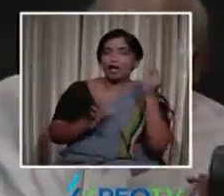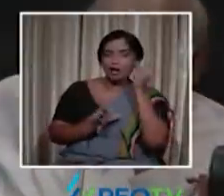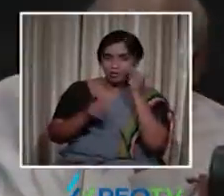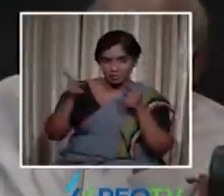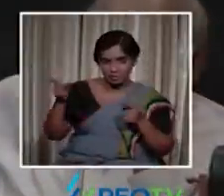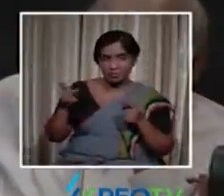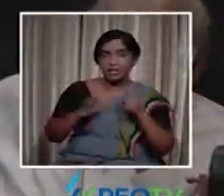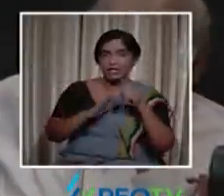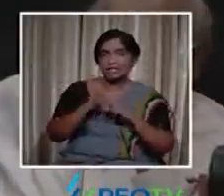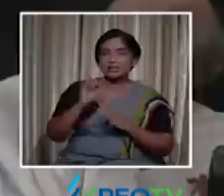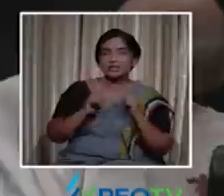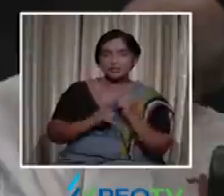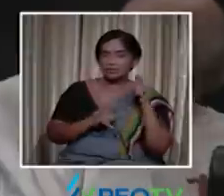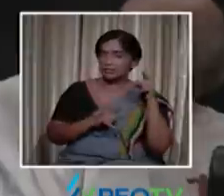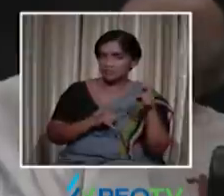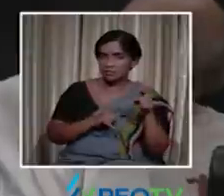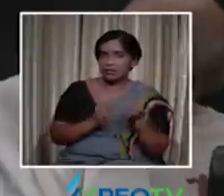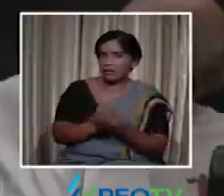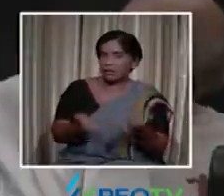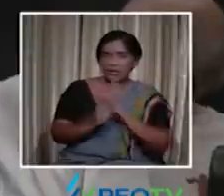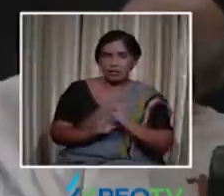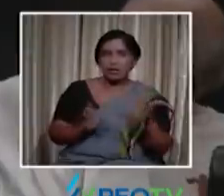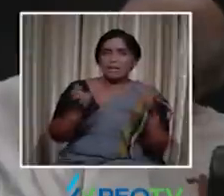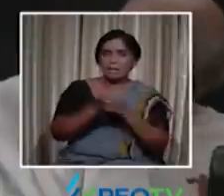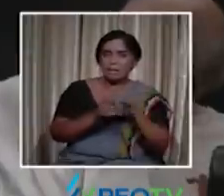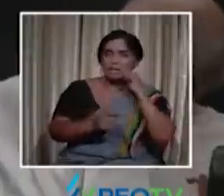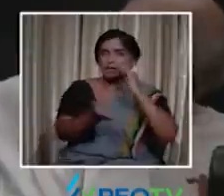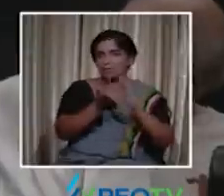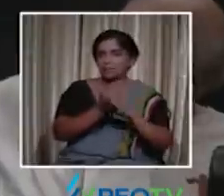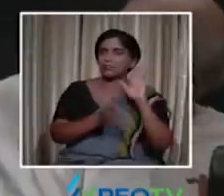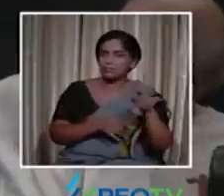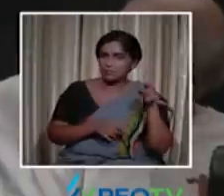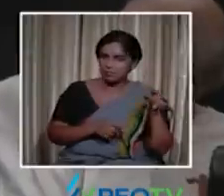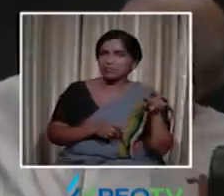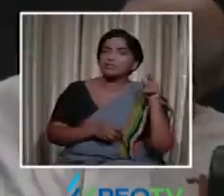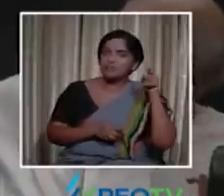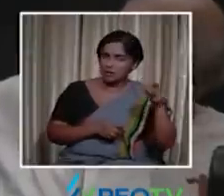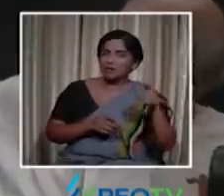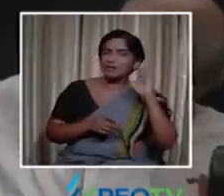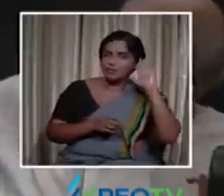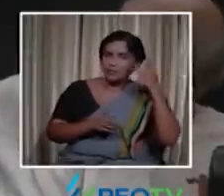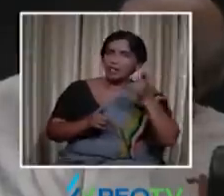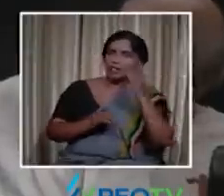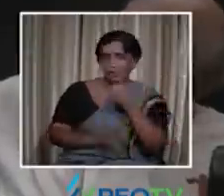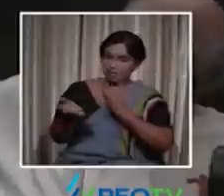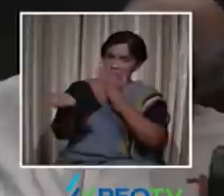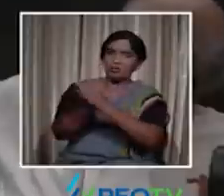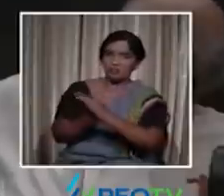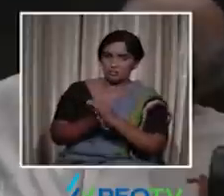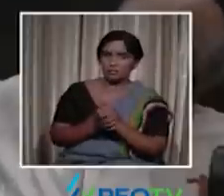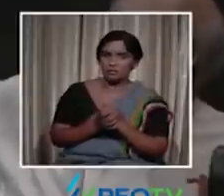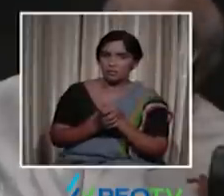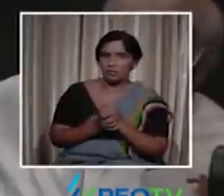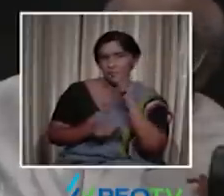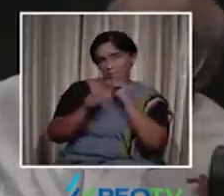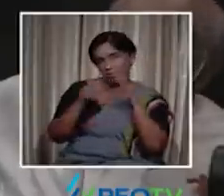තියන්නේ. ජනතා මියුක්ති පෙරමුණ මේවට දෙදෙන්නේ නැහැ. තමන්ගේ පාක්ෂිකයන් සහයෝගය දීලා තියෙනවා නම් ඒ අයට විශේෂයෙන්ම දඬුවම් කොට එච්චරයි තියෙන්නේ. අපිට බේත්